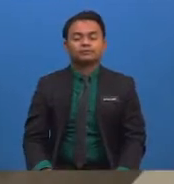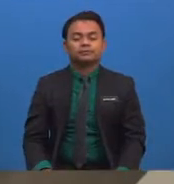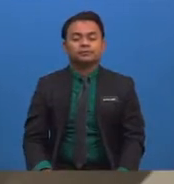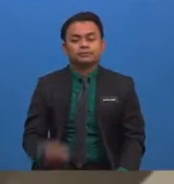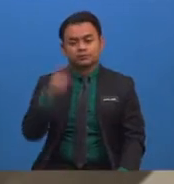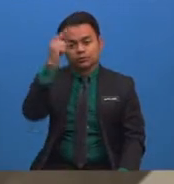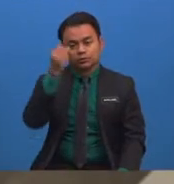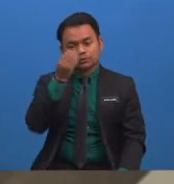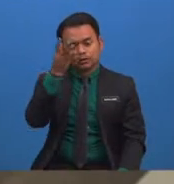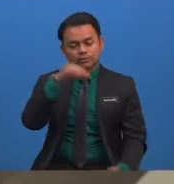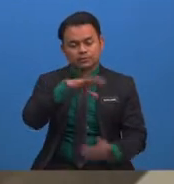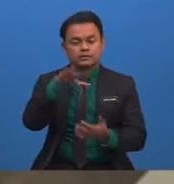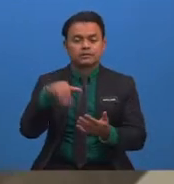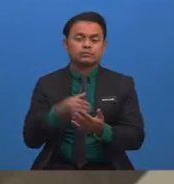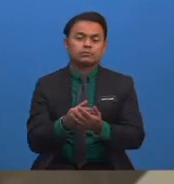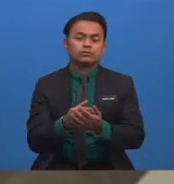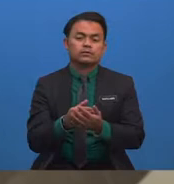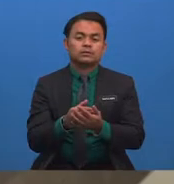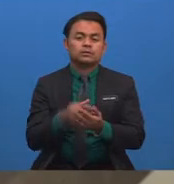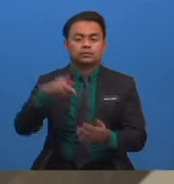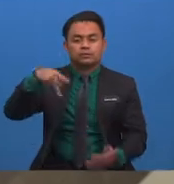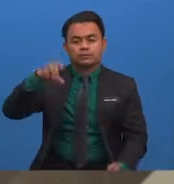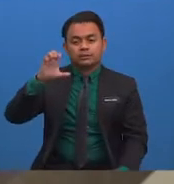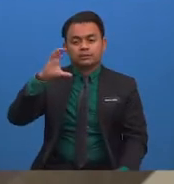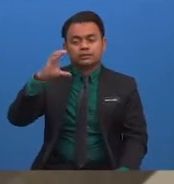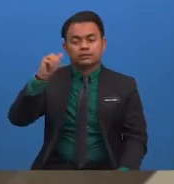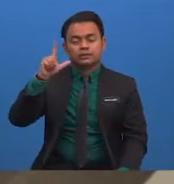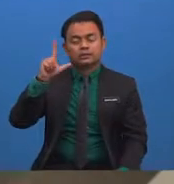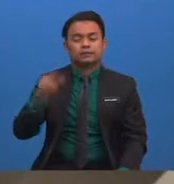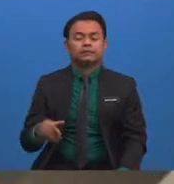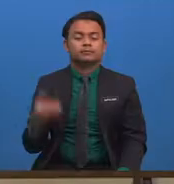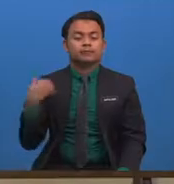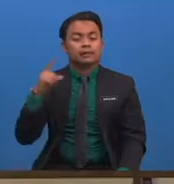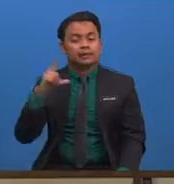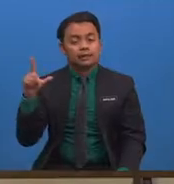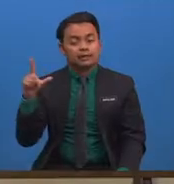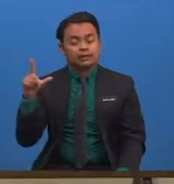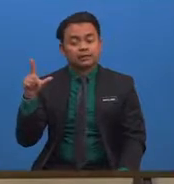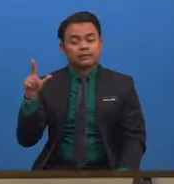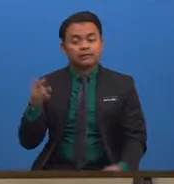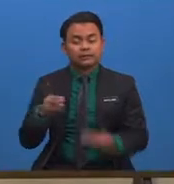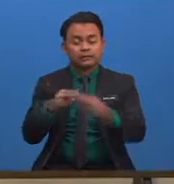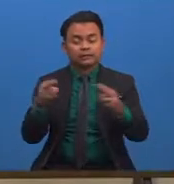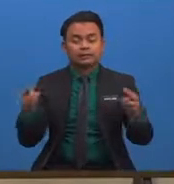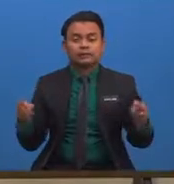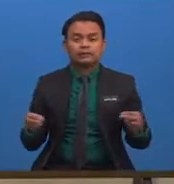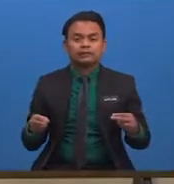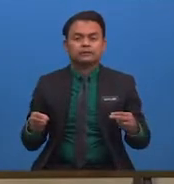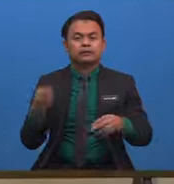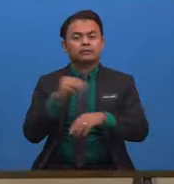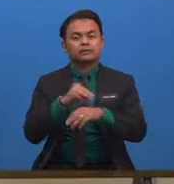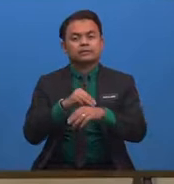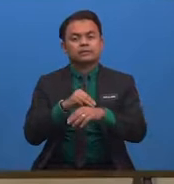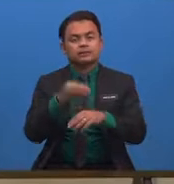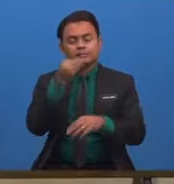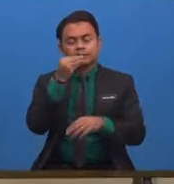Untuk pengetahuan kamu, pecel adalah hidangan pembuka selera yang dihidangkan semasa makan tengah hari atau